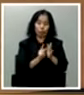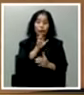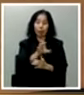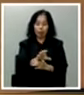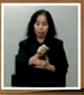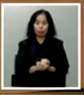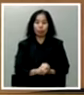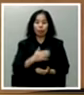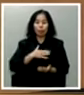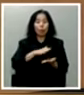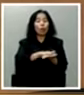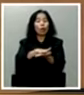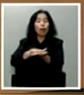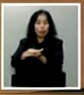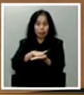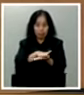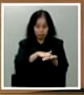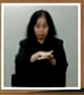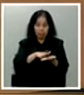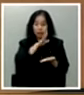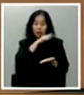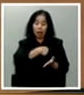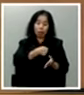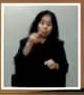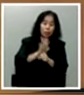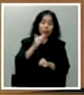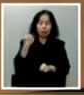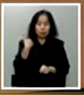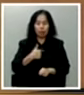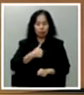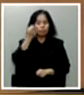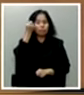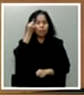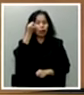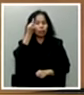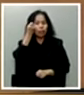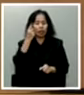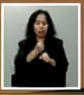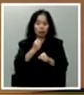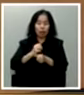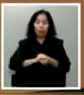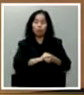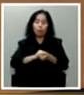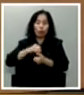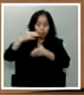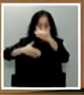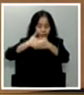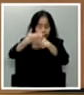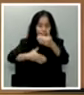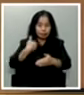ครับขออภัยเพื่อนสมาชิกที่ไม่ถูกใจด้วยแล้วผมเข้าใจทุกฝ่ายนะครับเราต้องทำงานร่วมกันอีกยาวนาน